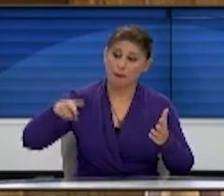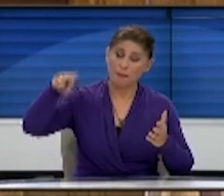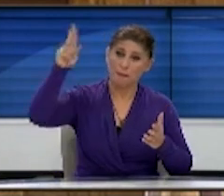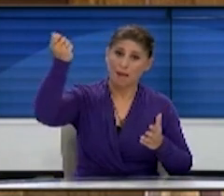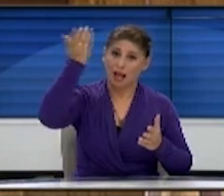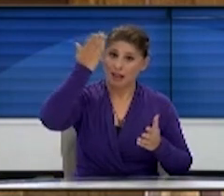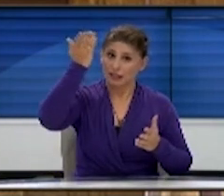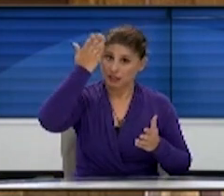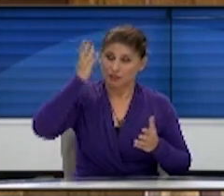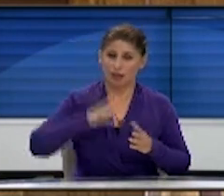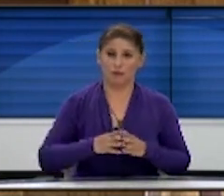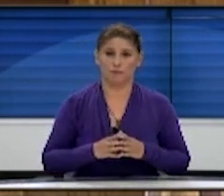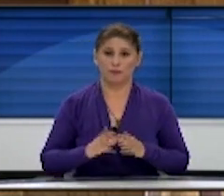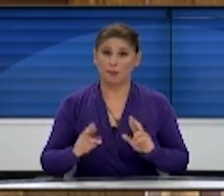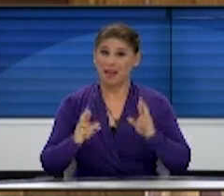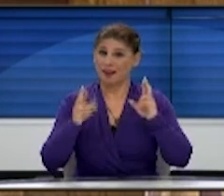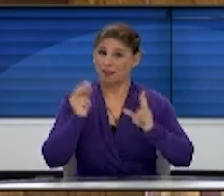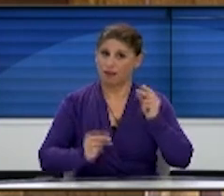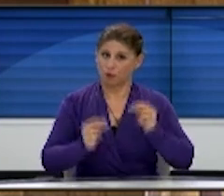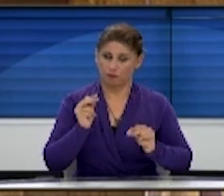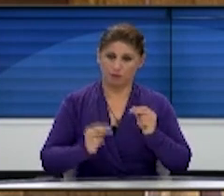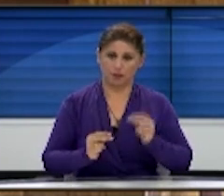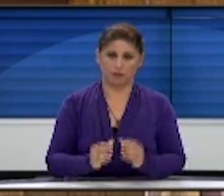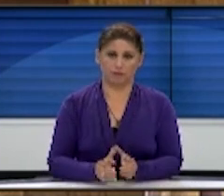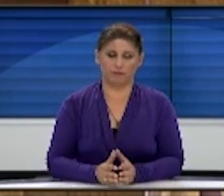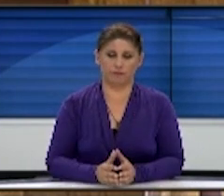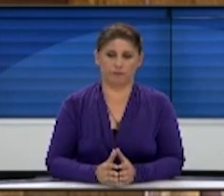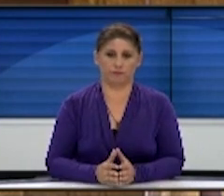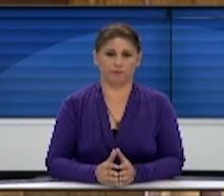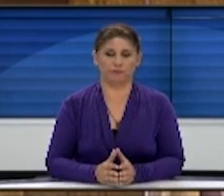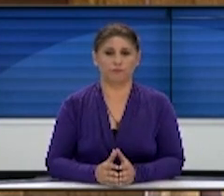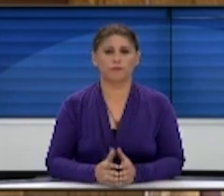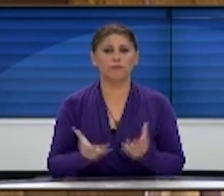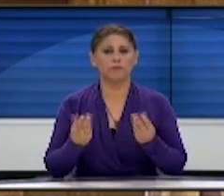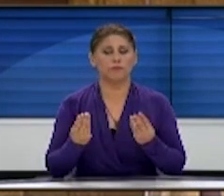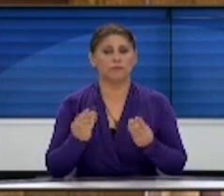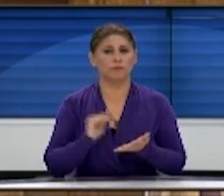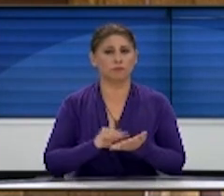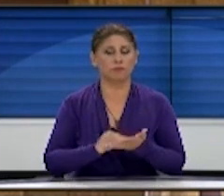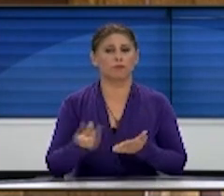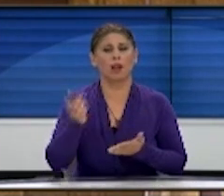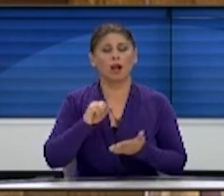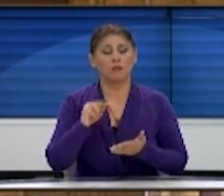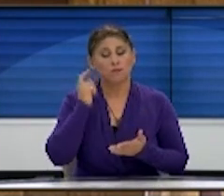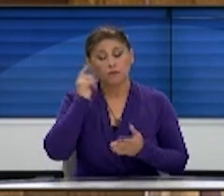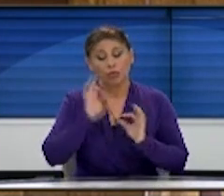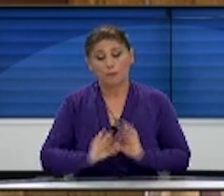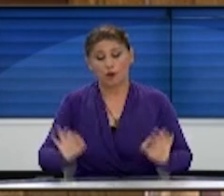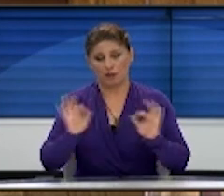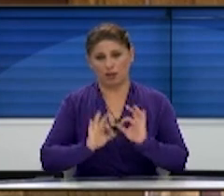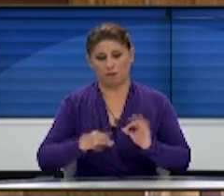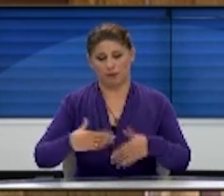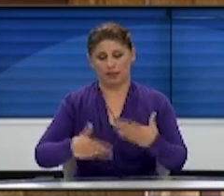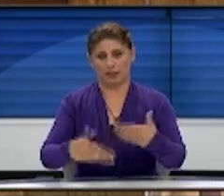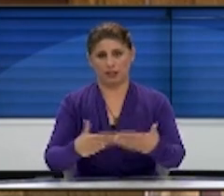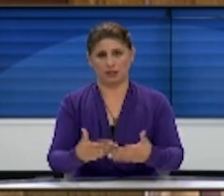μεγάλη ακρίβεια, με ενεργειακά προβλήματα και πολλές ακόμα άλλες απρόβλεπτες